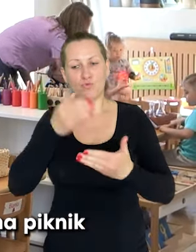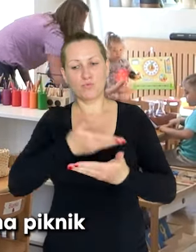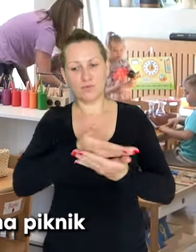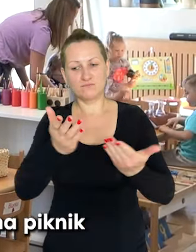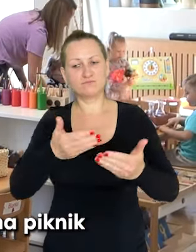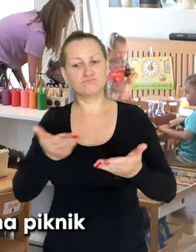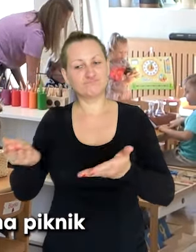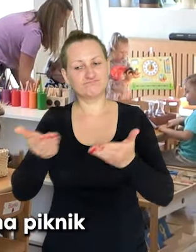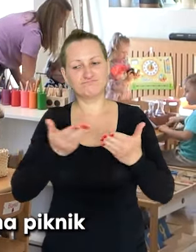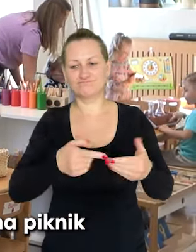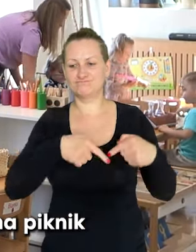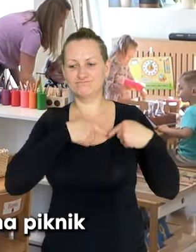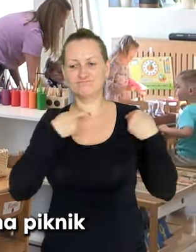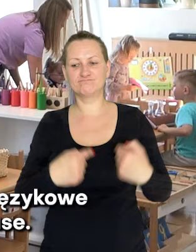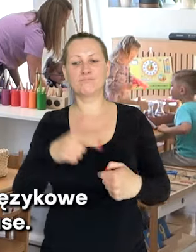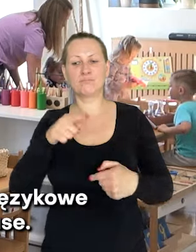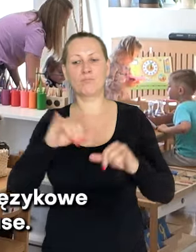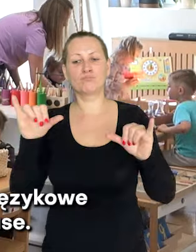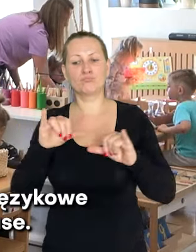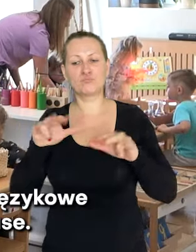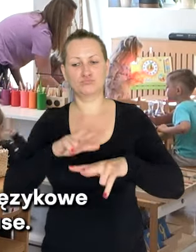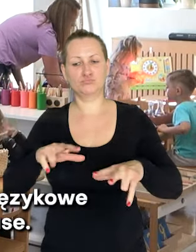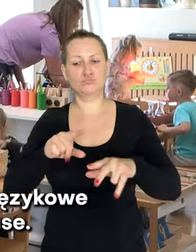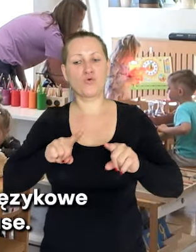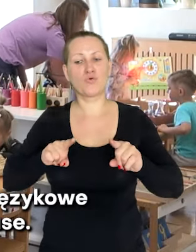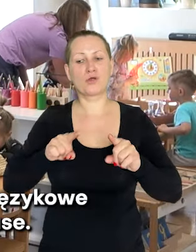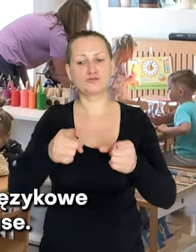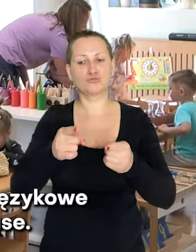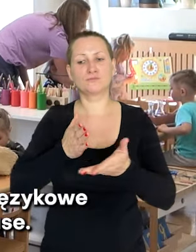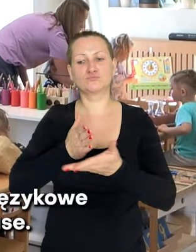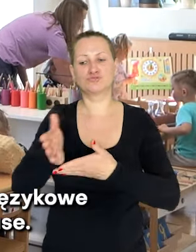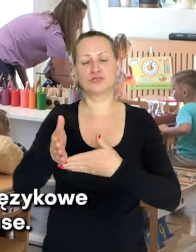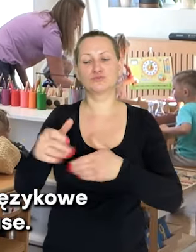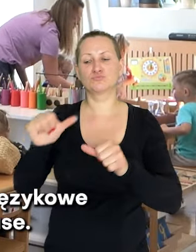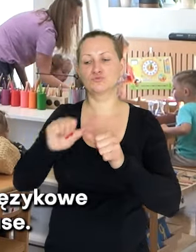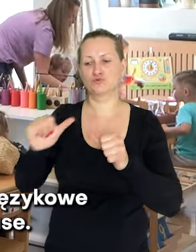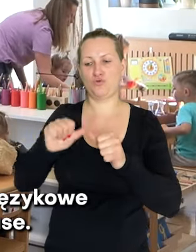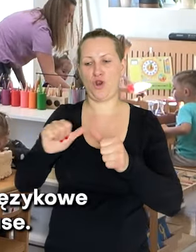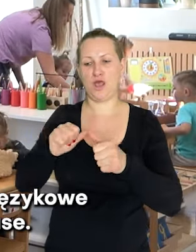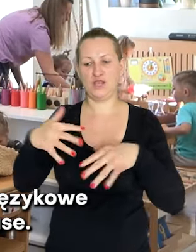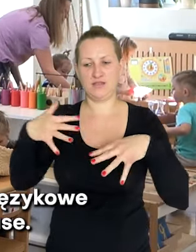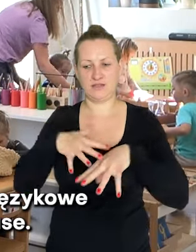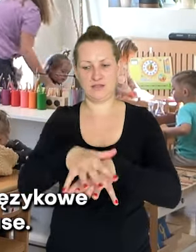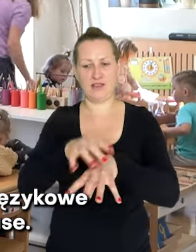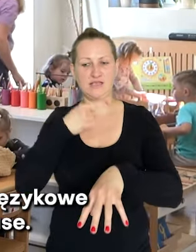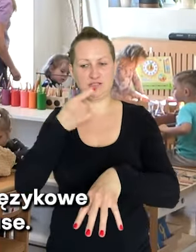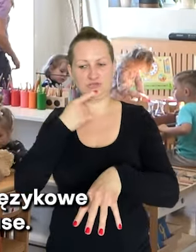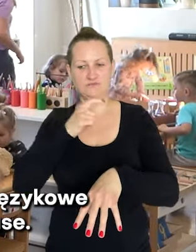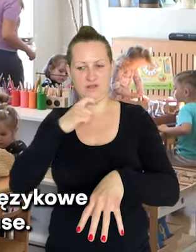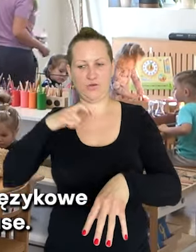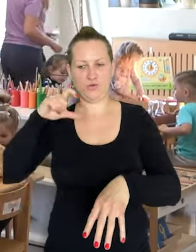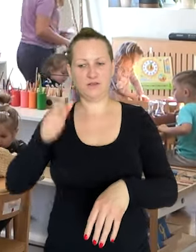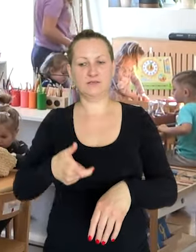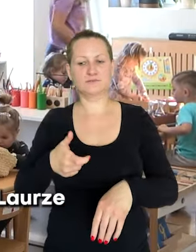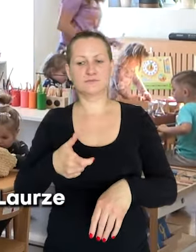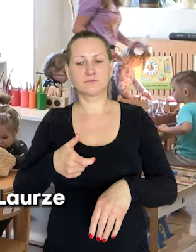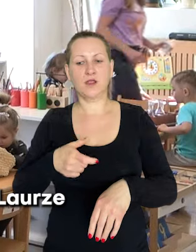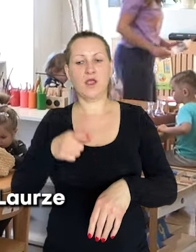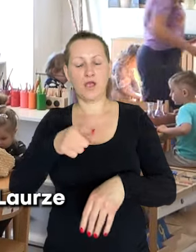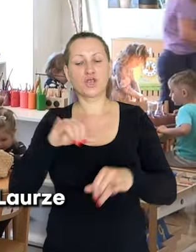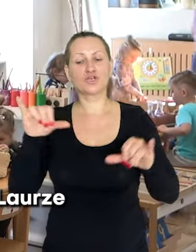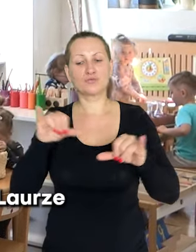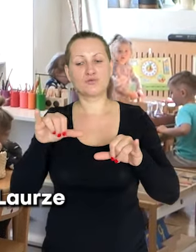Państwu. Serdecznie zapraszamy na piknik organizowany przez przedszkole integracyjno-językowe w Starogardzie Gdańskim Montessori House.